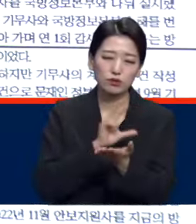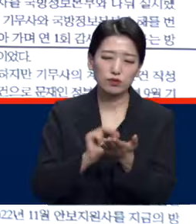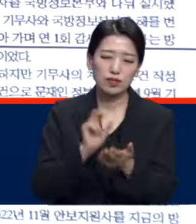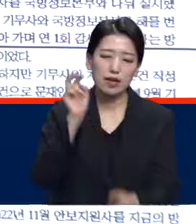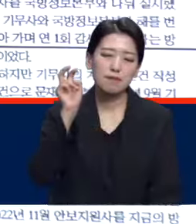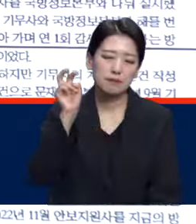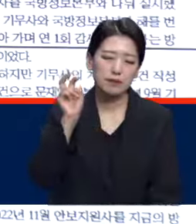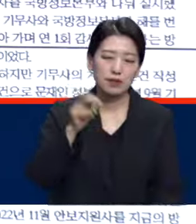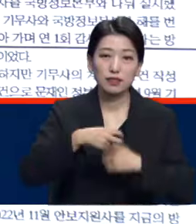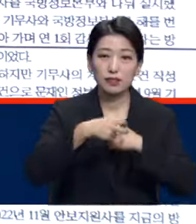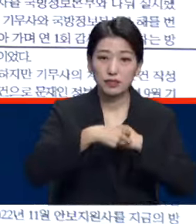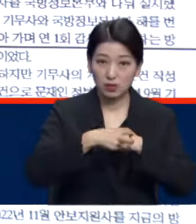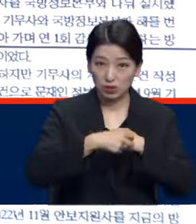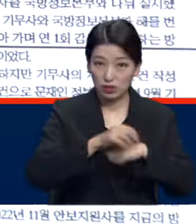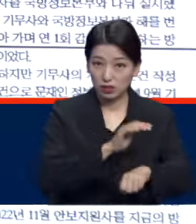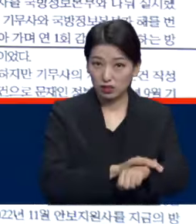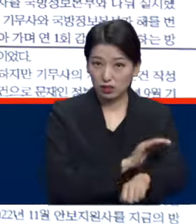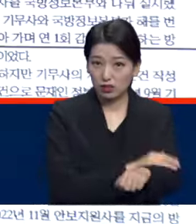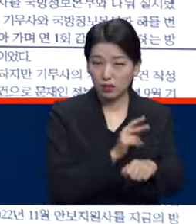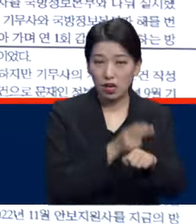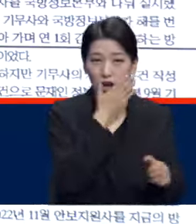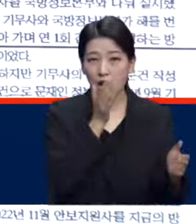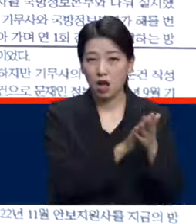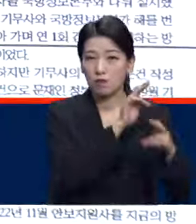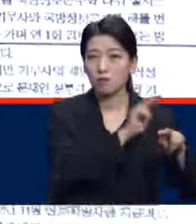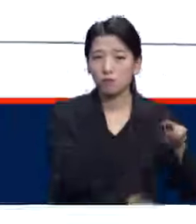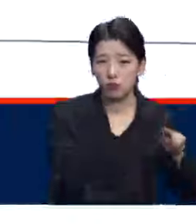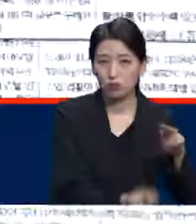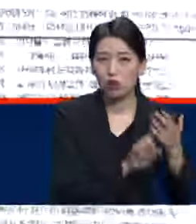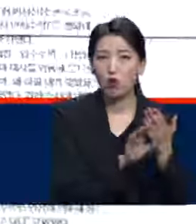의료 대란입니다. 다음 기사 보시죠.